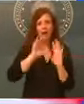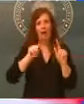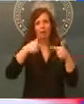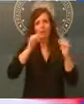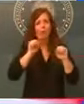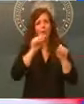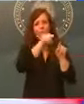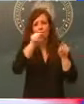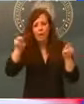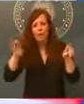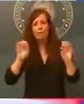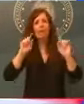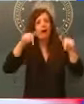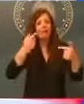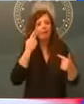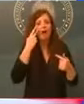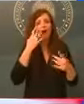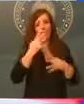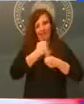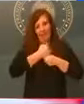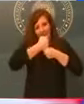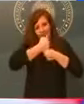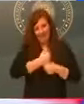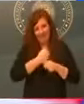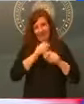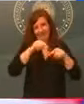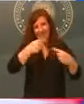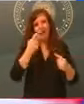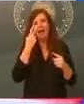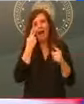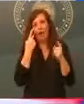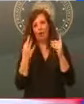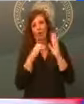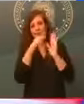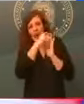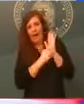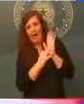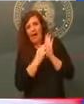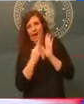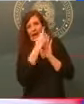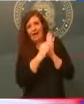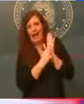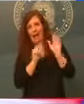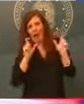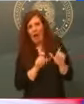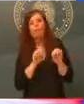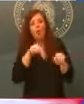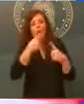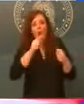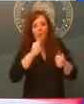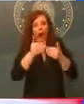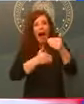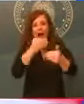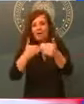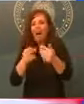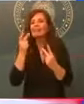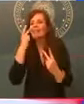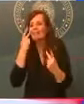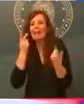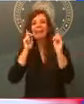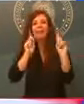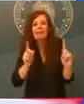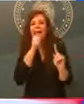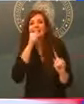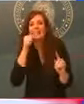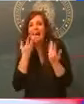procedere con deroga ai vincoli attuali in tutta speditezza per interventi di edilizia